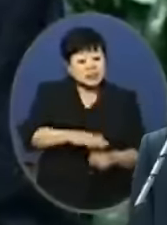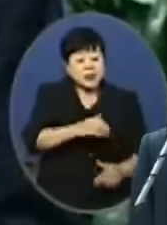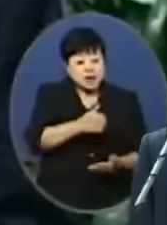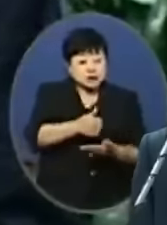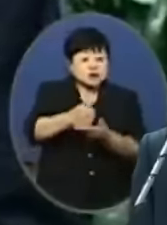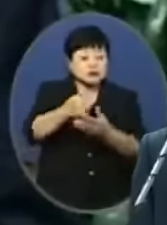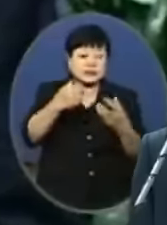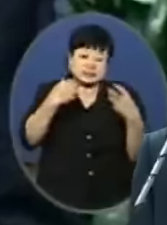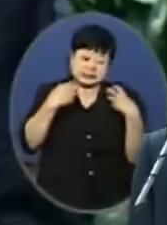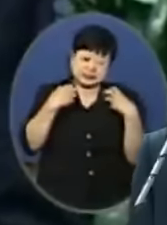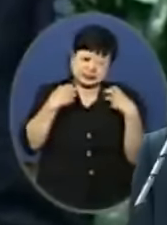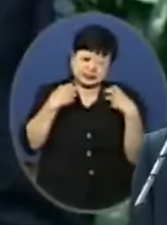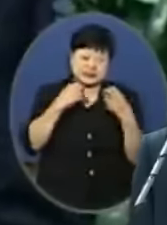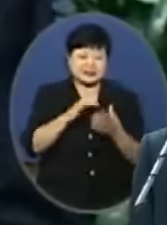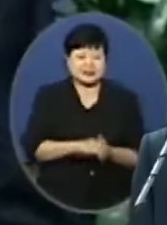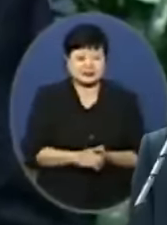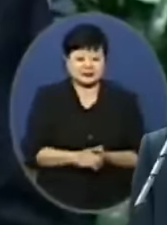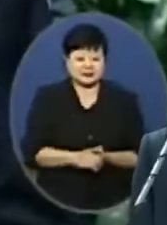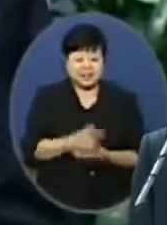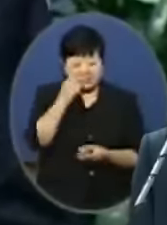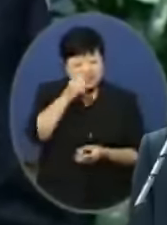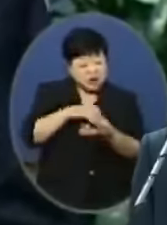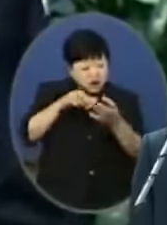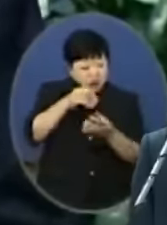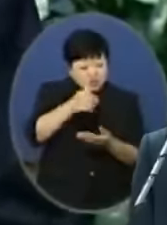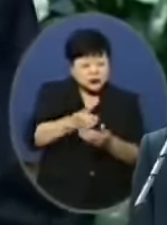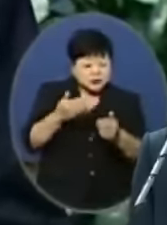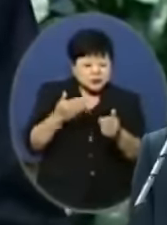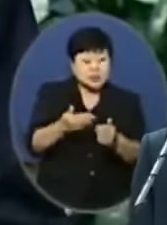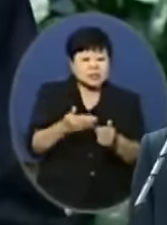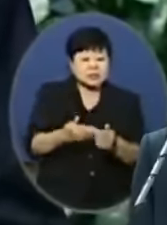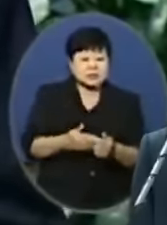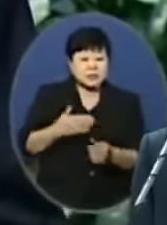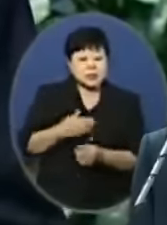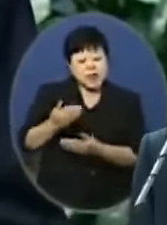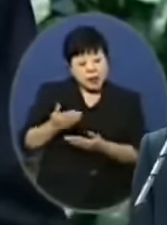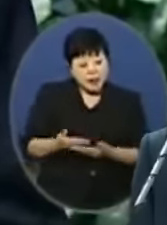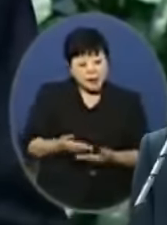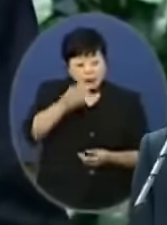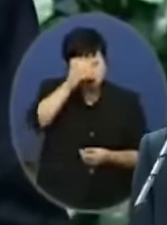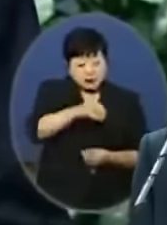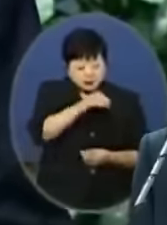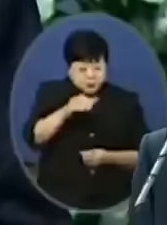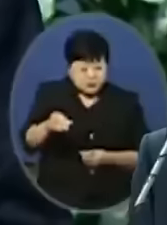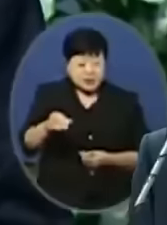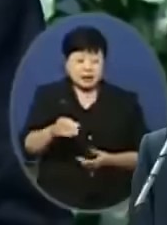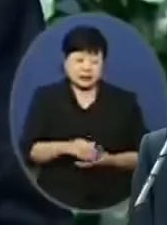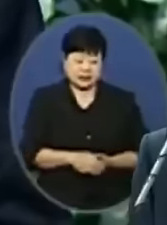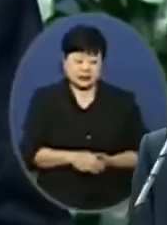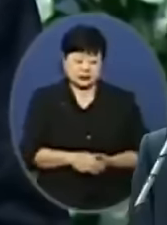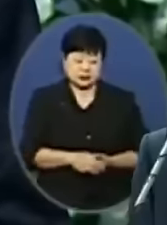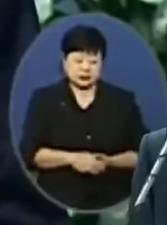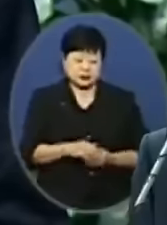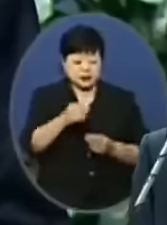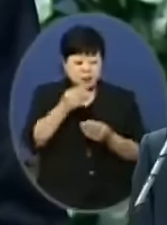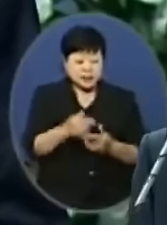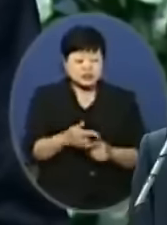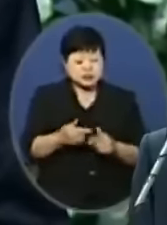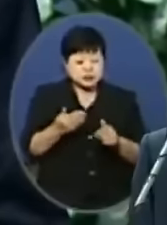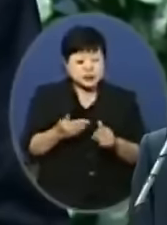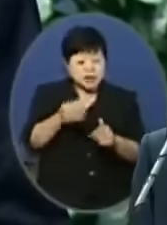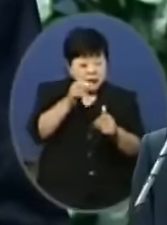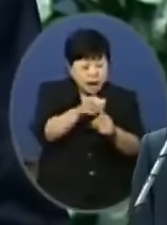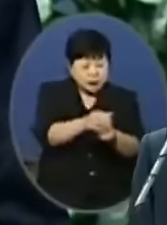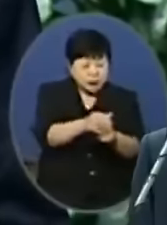주님이 책임졌습니다. 가시와 은거키를 주님이 자기 몸에 받아서 십자가에 올라갔지 않습니까? 예수님께 의지해서